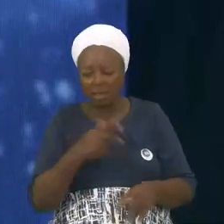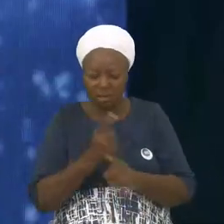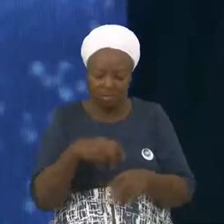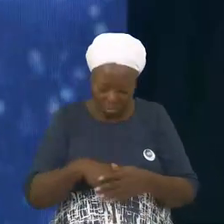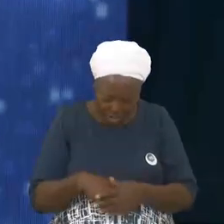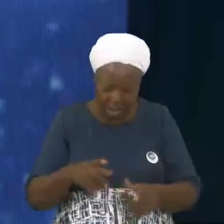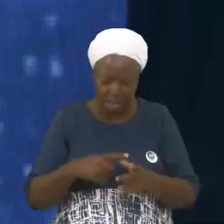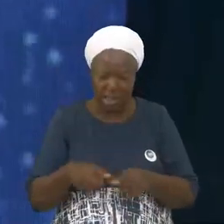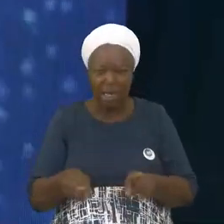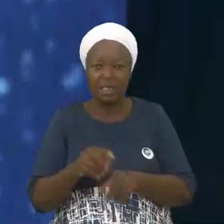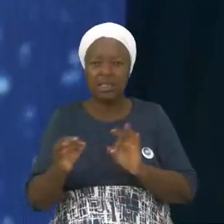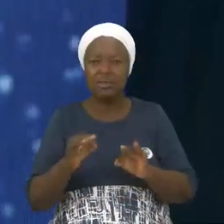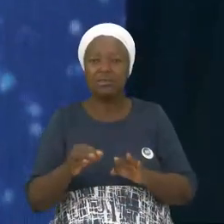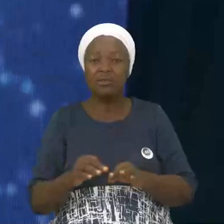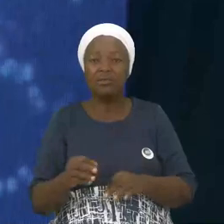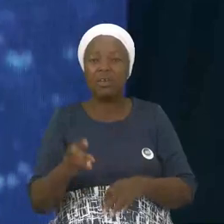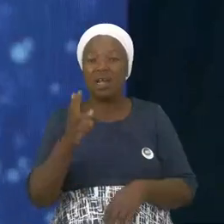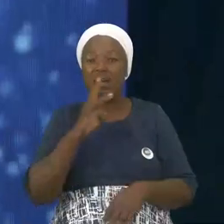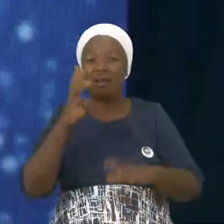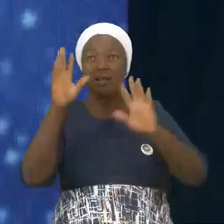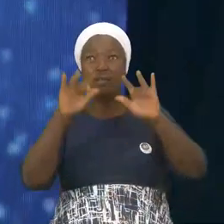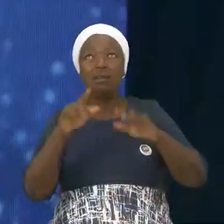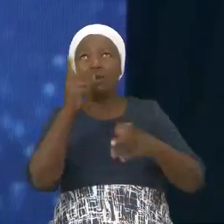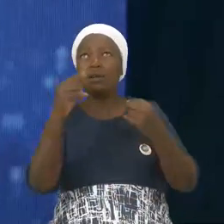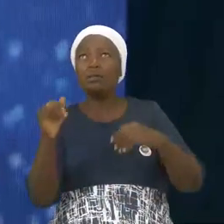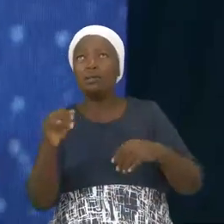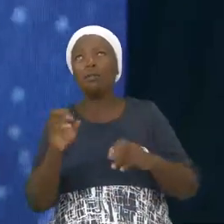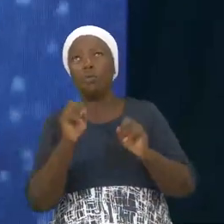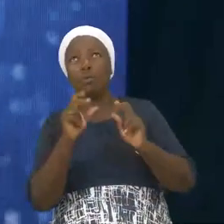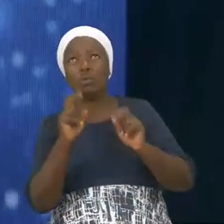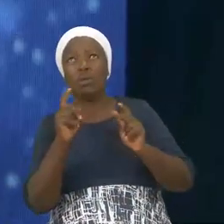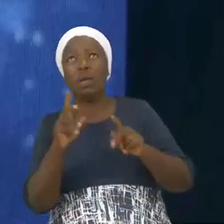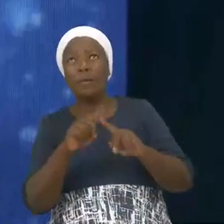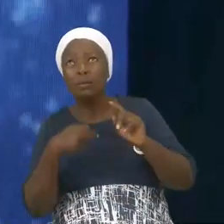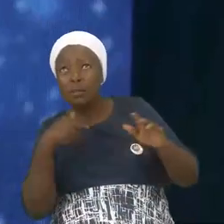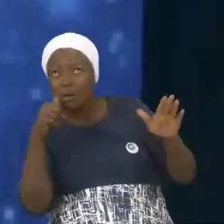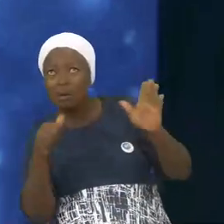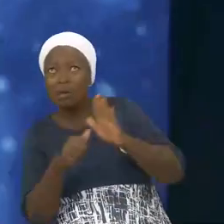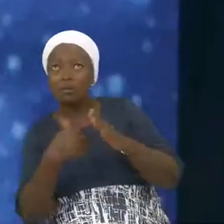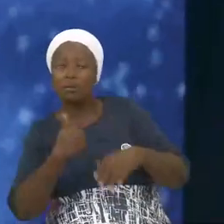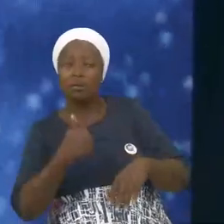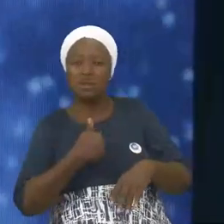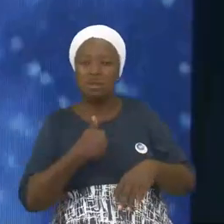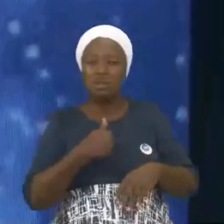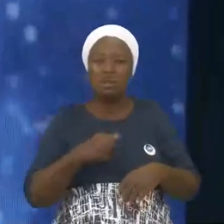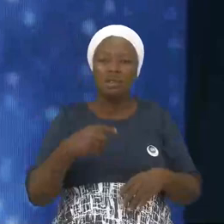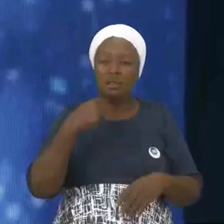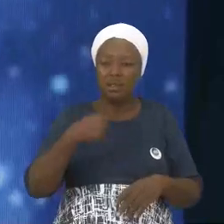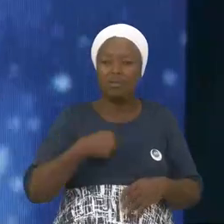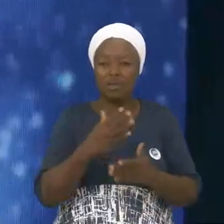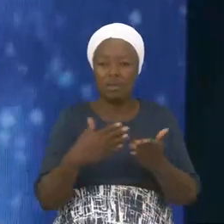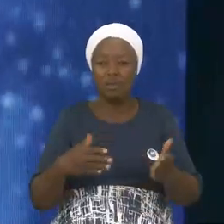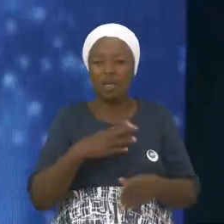bouche et baisser la tête et courber comme si la pluie tu viens. D'accord, je suis